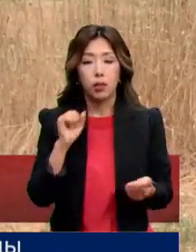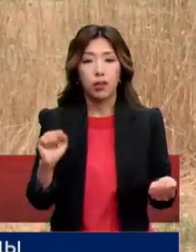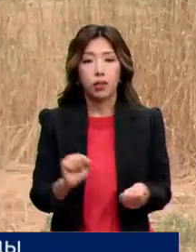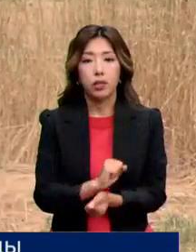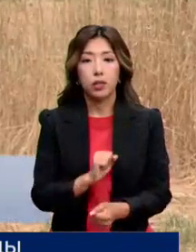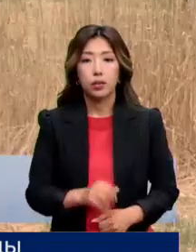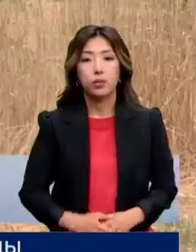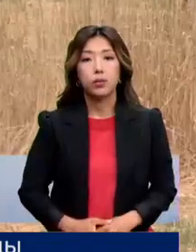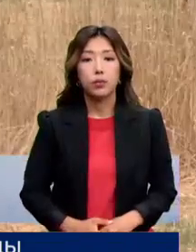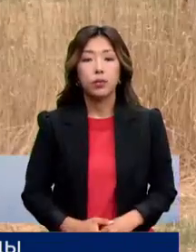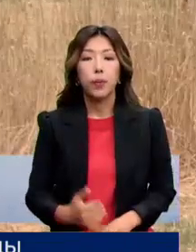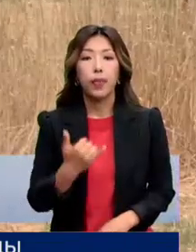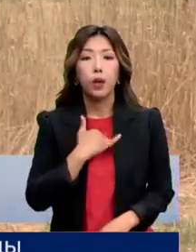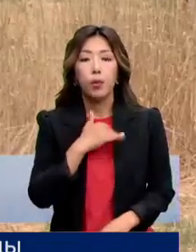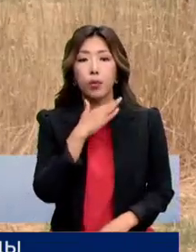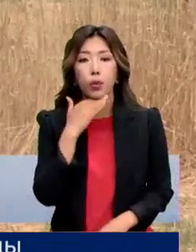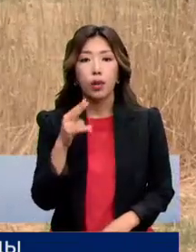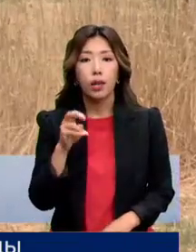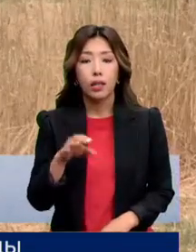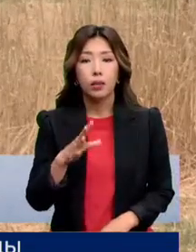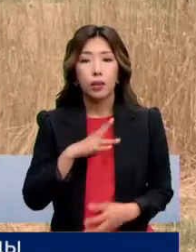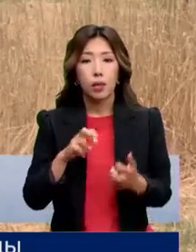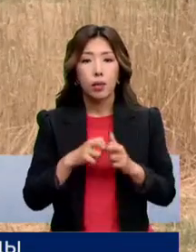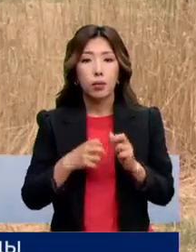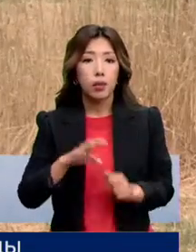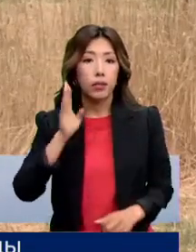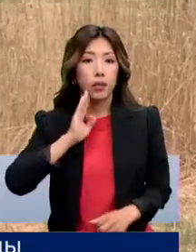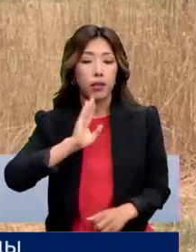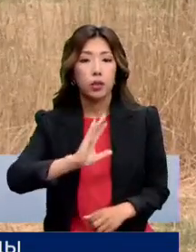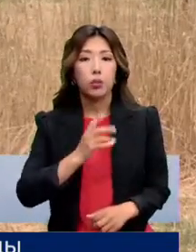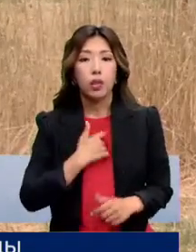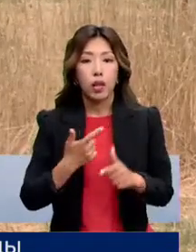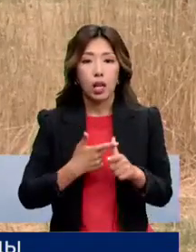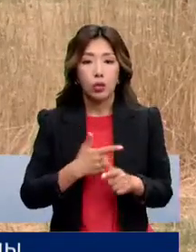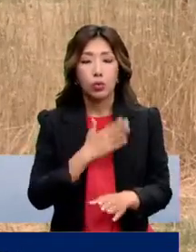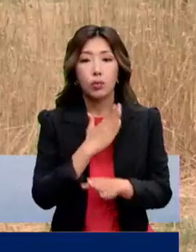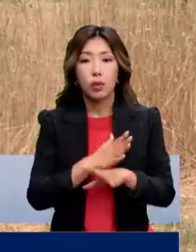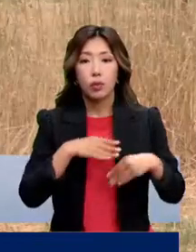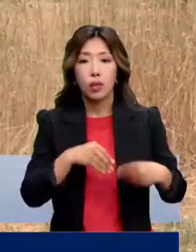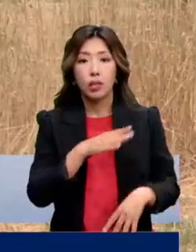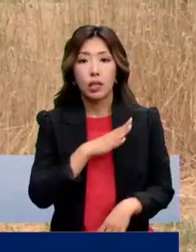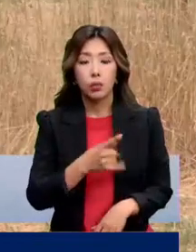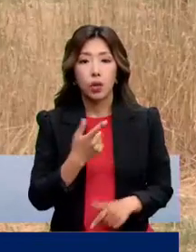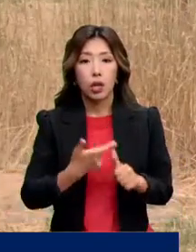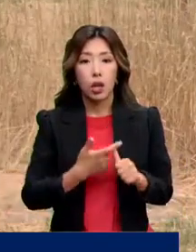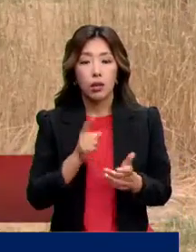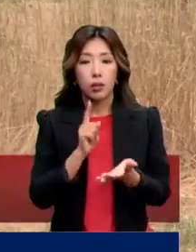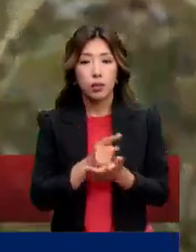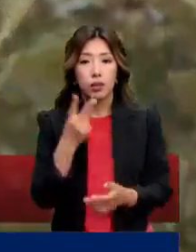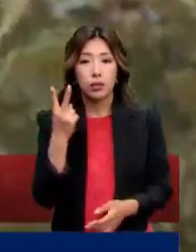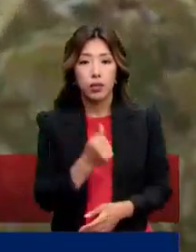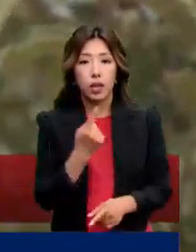У нас много лет были проблемы с водой. Мы перестали выращивать картошку, потому что ее нужно было поливать раз в две